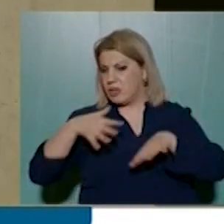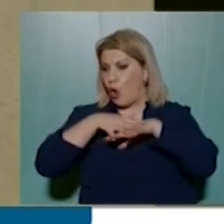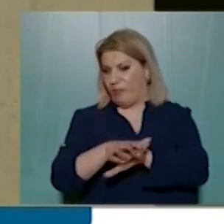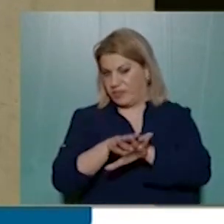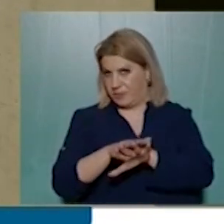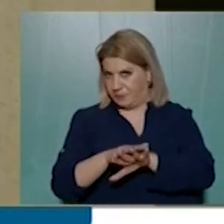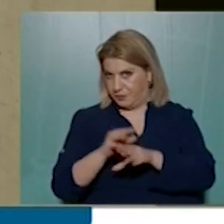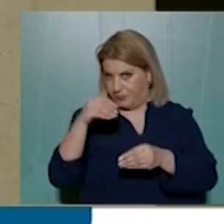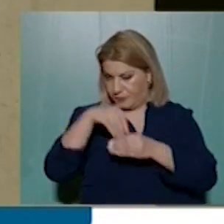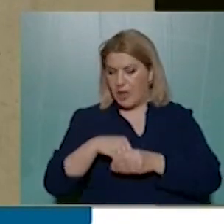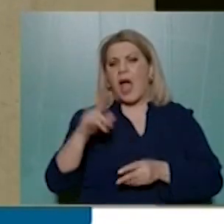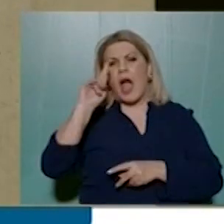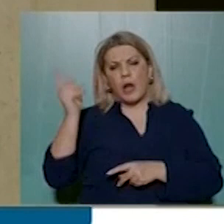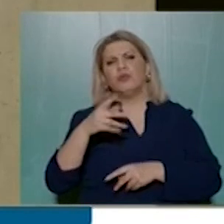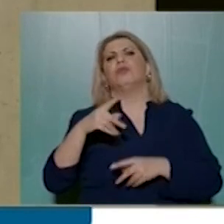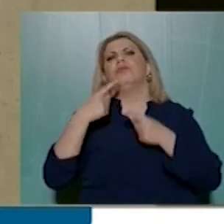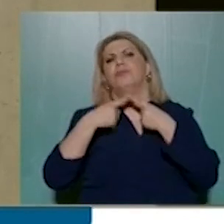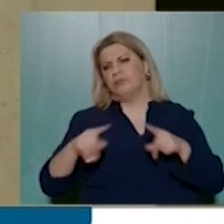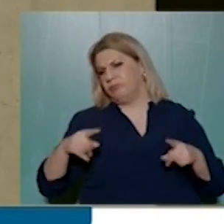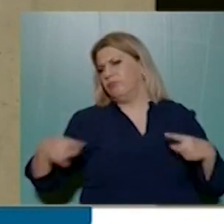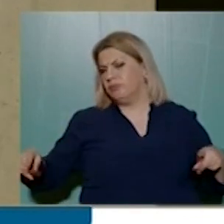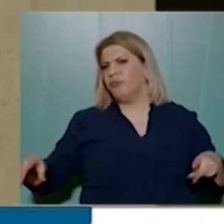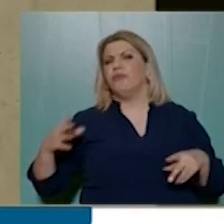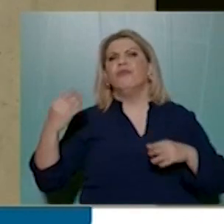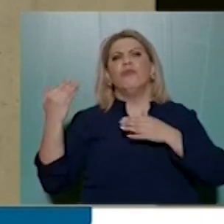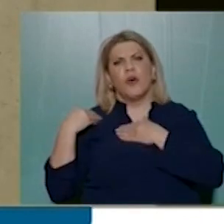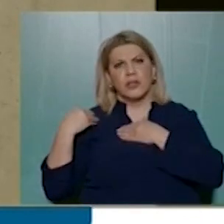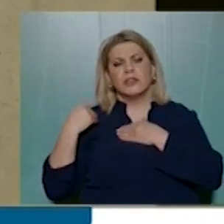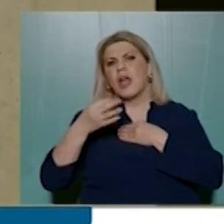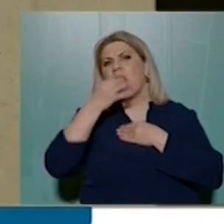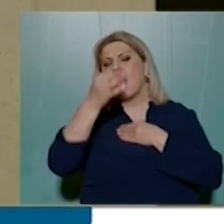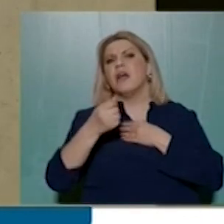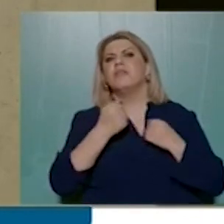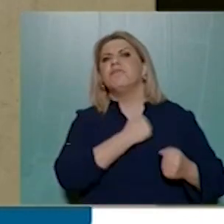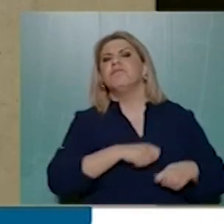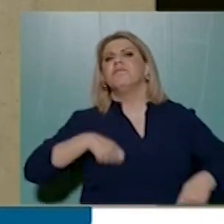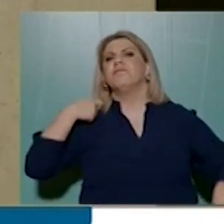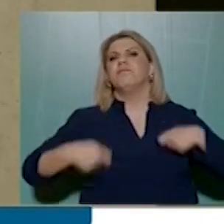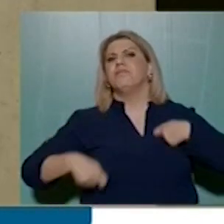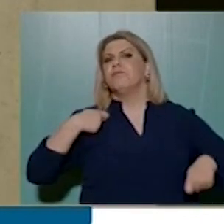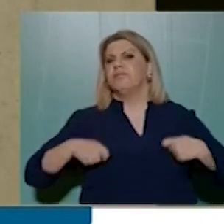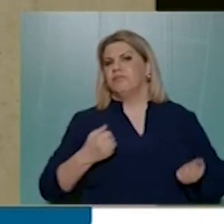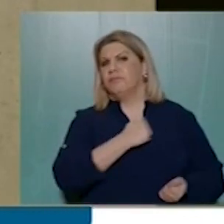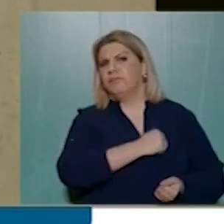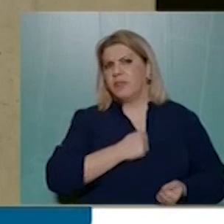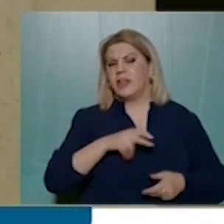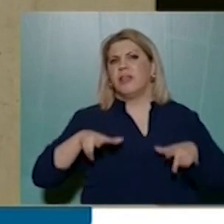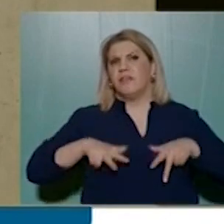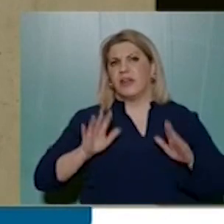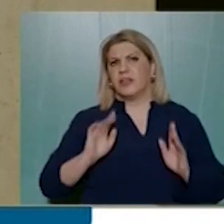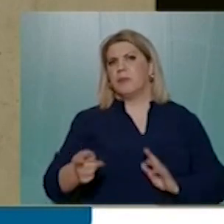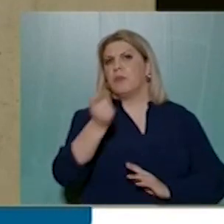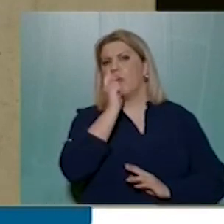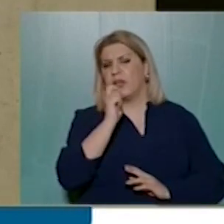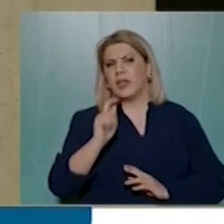και σε άλλους μαζικούς φορείς που ποικιλοτρόπως τις τελευταίες βδομάδες εκφράζουν τη δυσαρέσκειά τους απέναντι στην κυβέρνηση και την κυρίαρχη